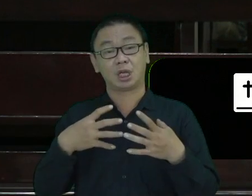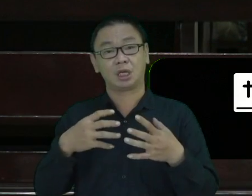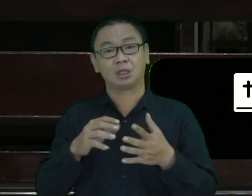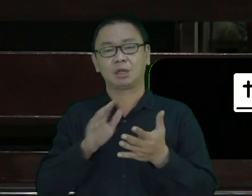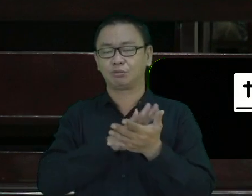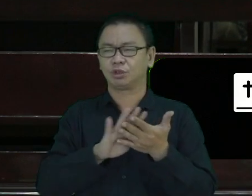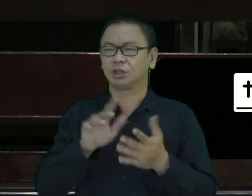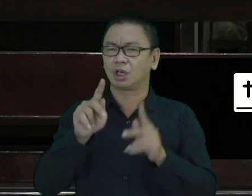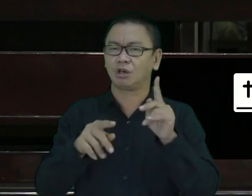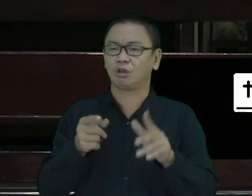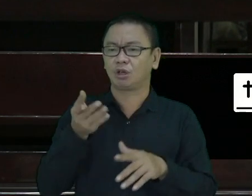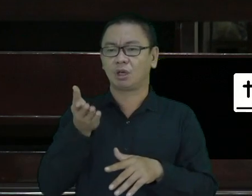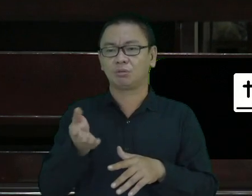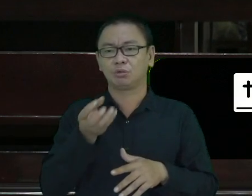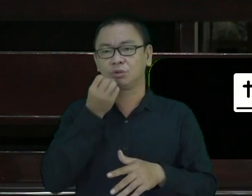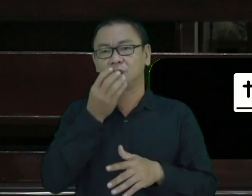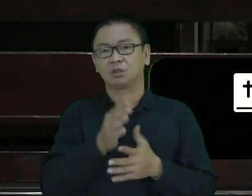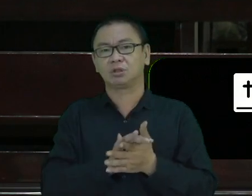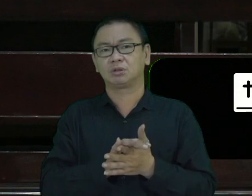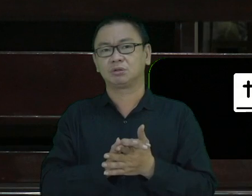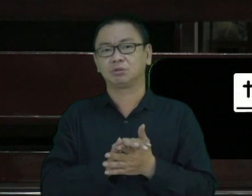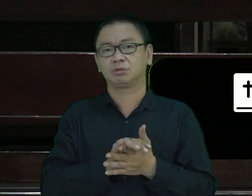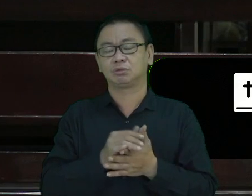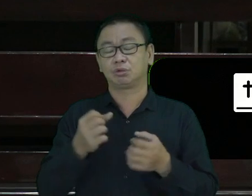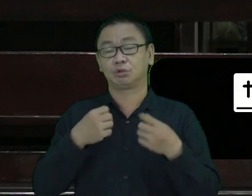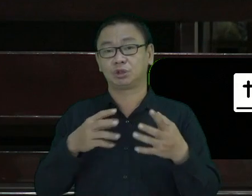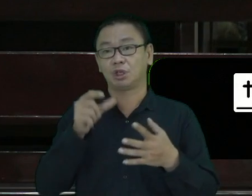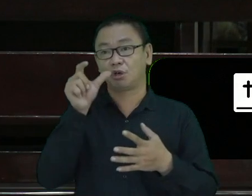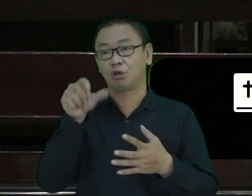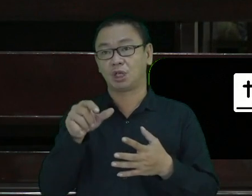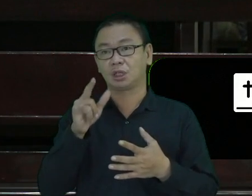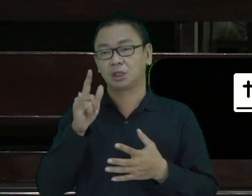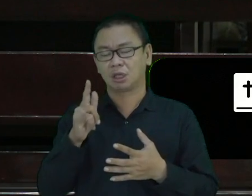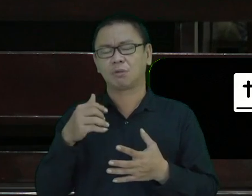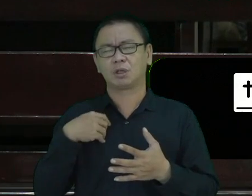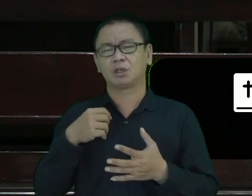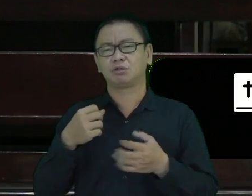kamu menyatakan dosa orang tetap ada, dosanya tetap ada."